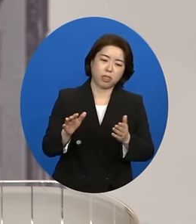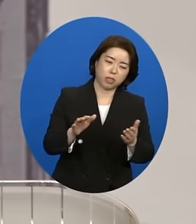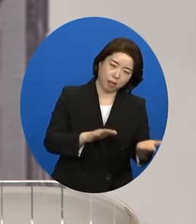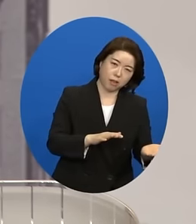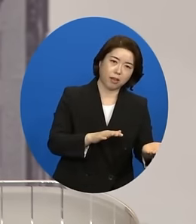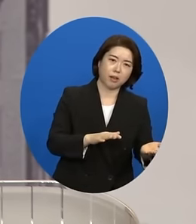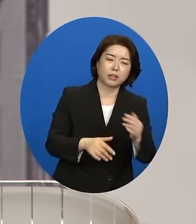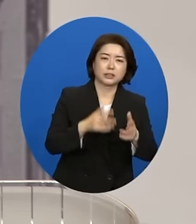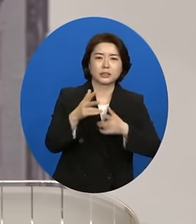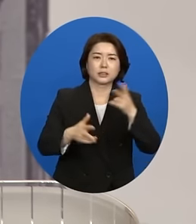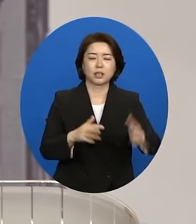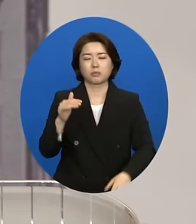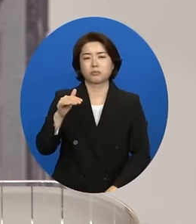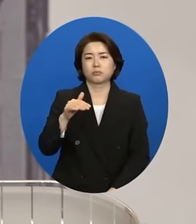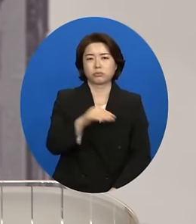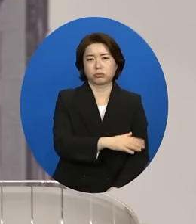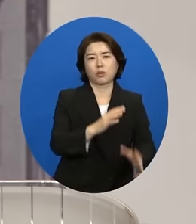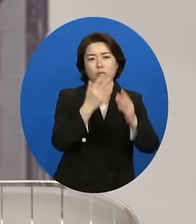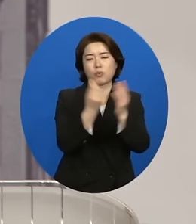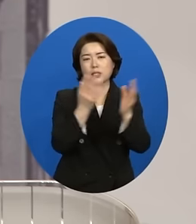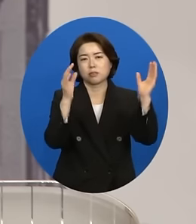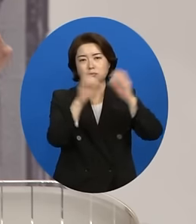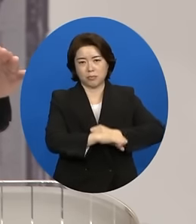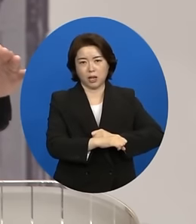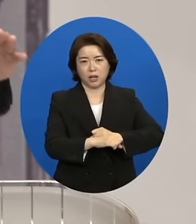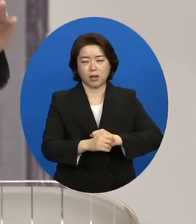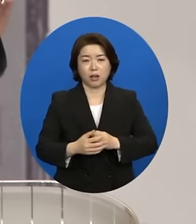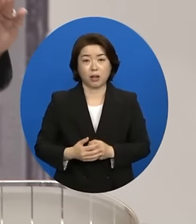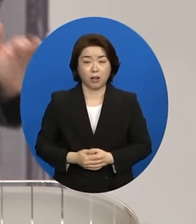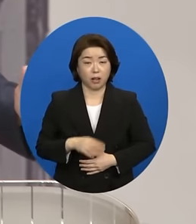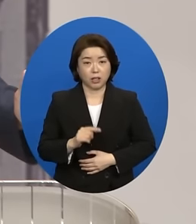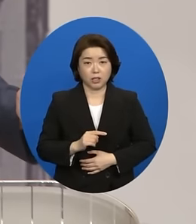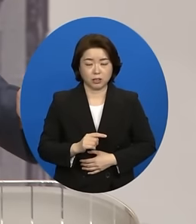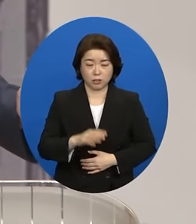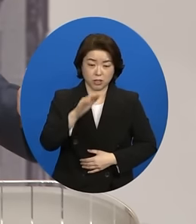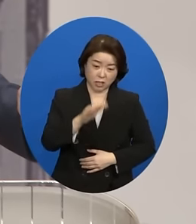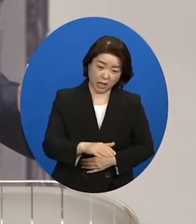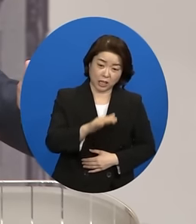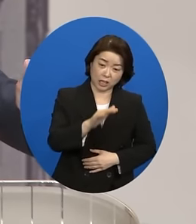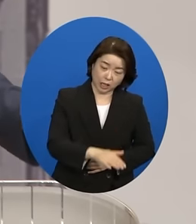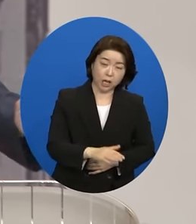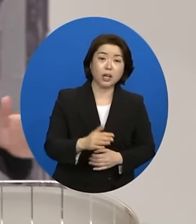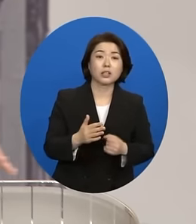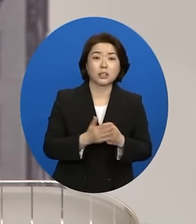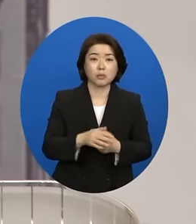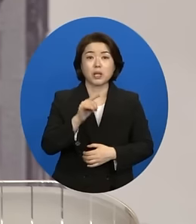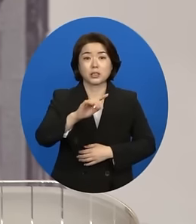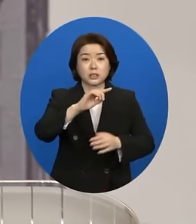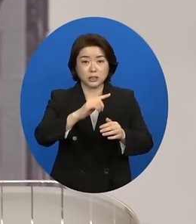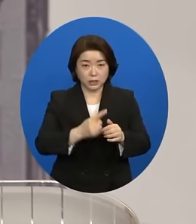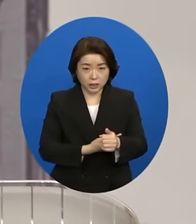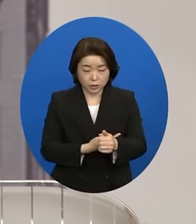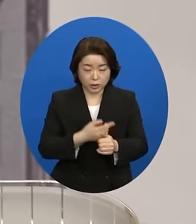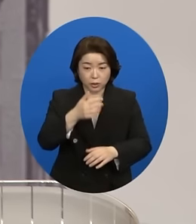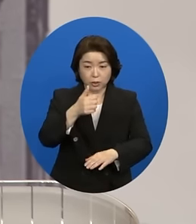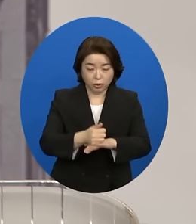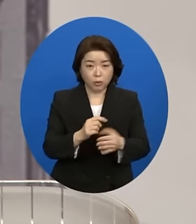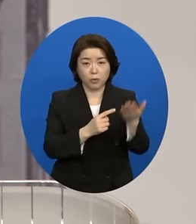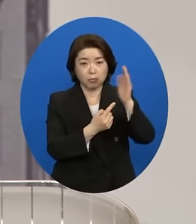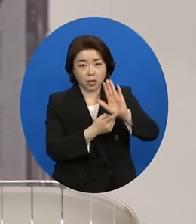완전히 망하게 됐어요. 완전히 망하게 되고 낮아지니까 그제서야 누가 생각이